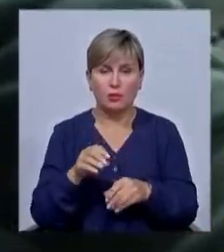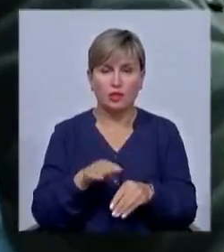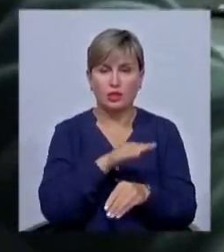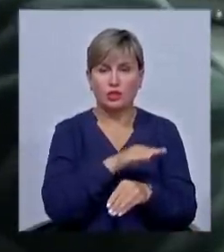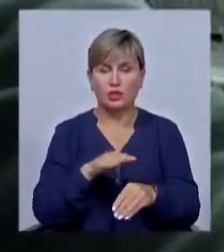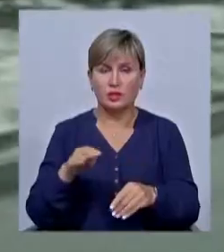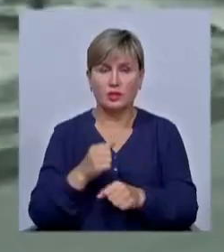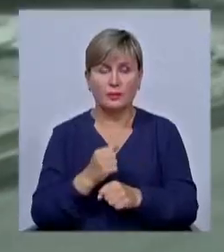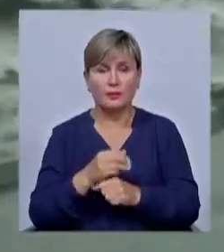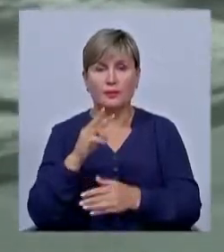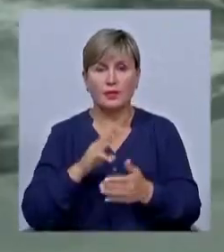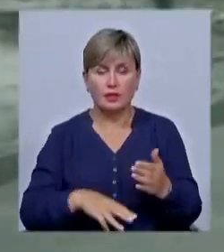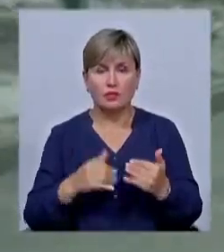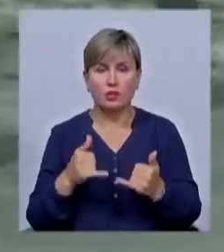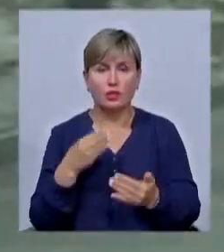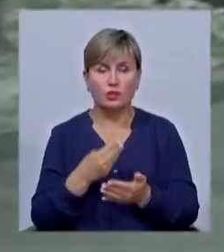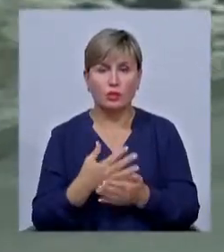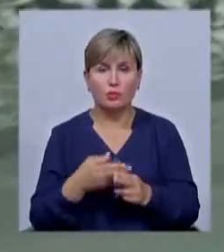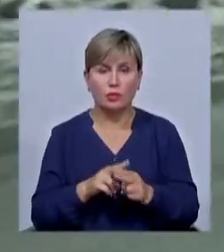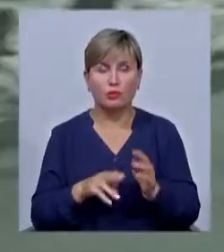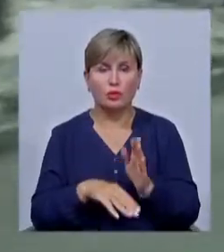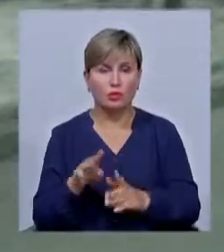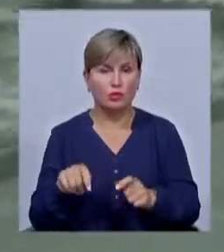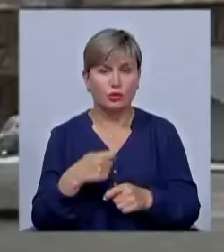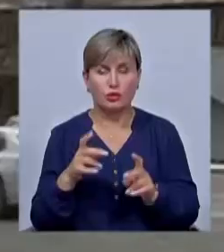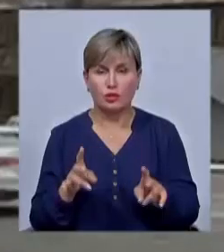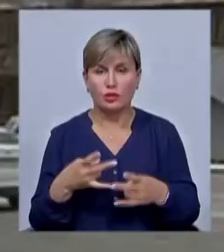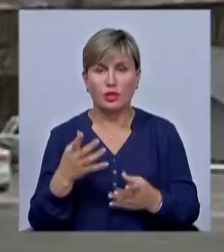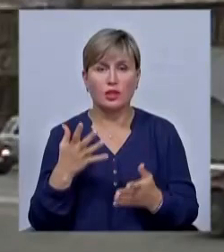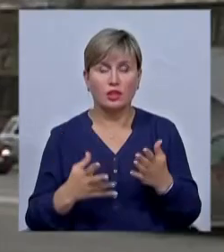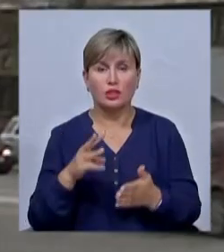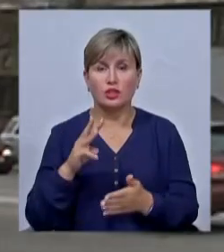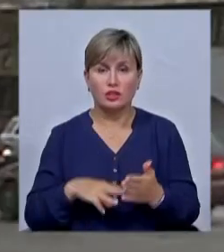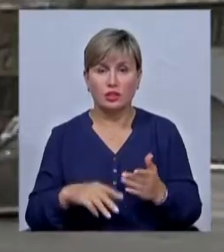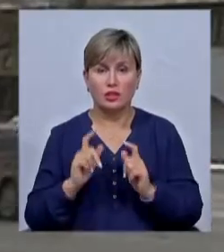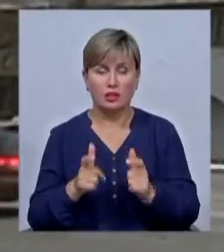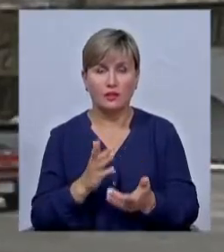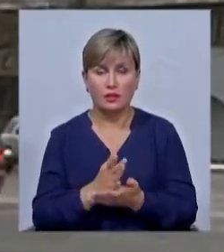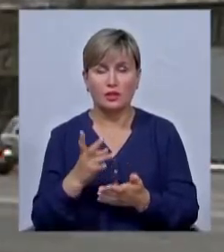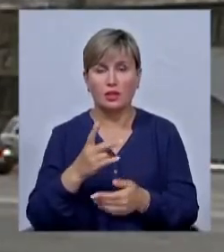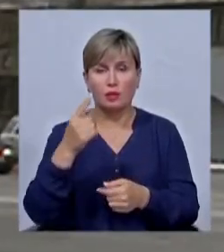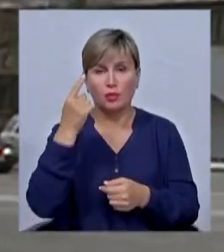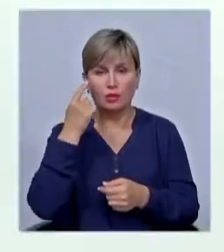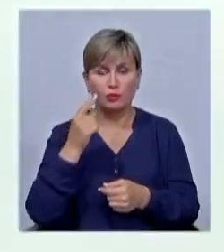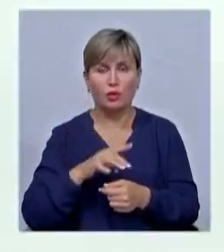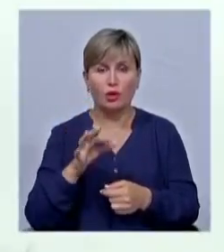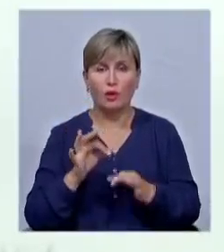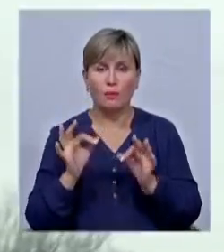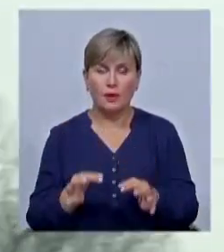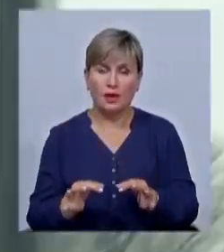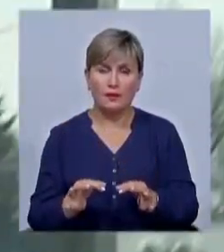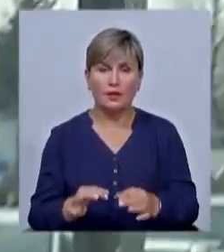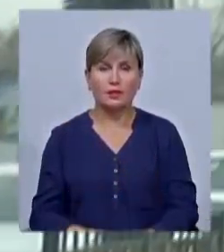на перекрестках штрафы нынче дороги поэтому лучше не нарушать но если штраф все же пришел то стоит задуматься о правомерен ли